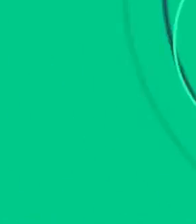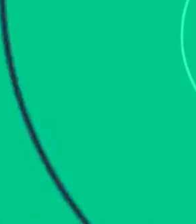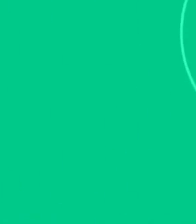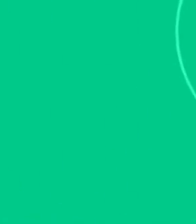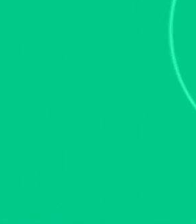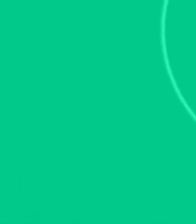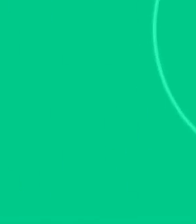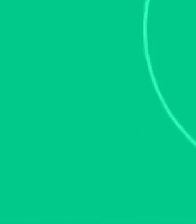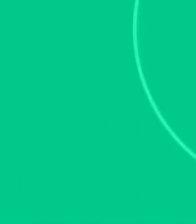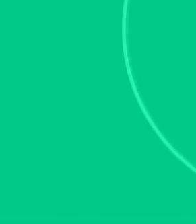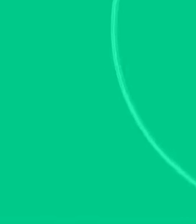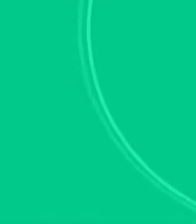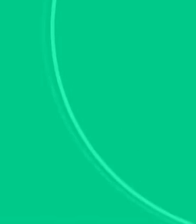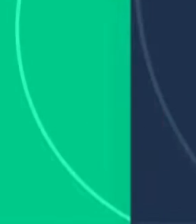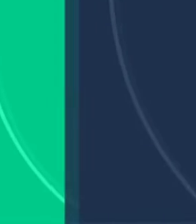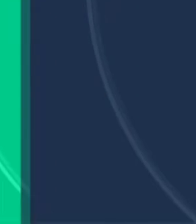Музика